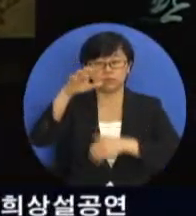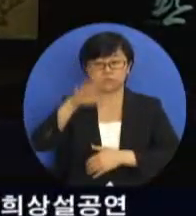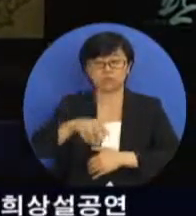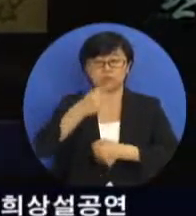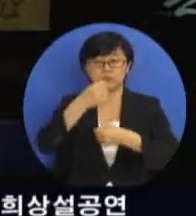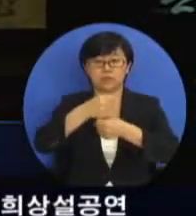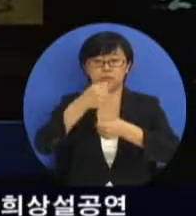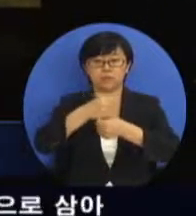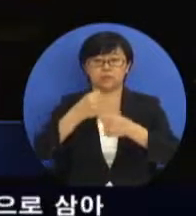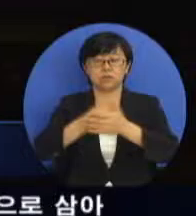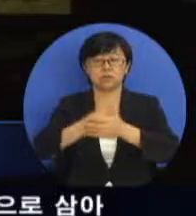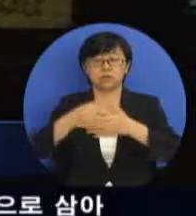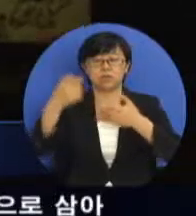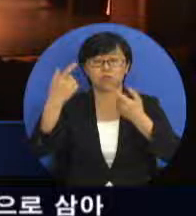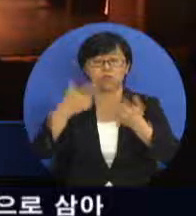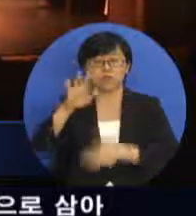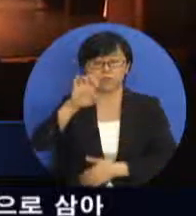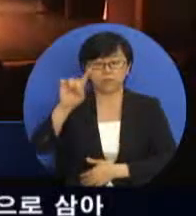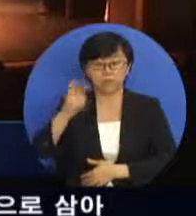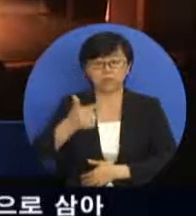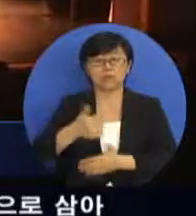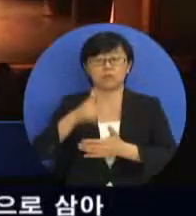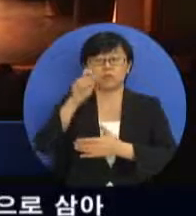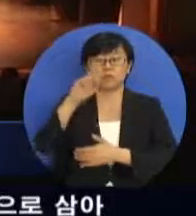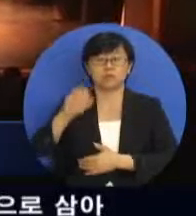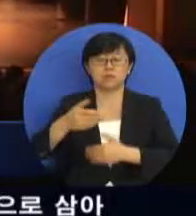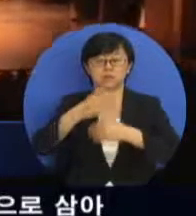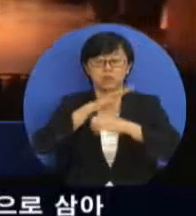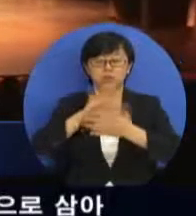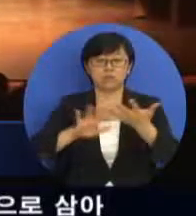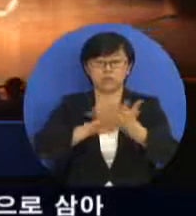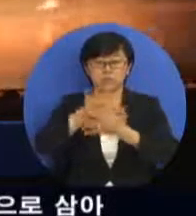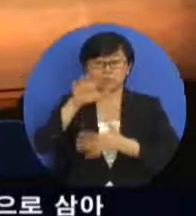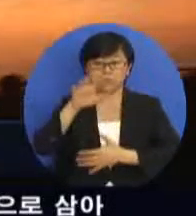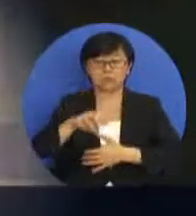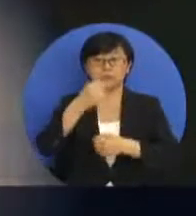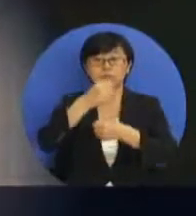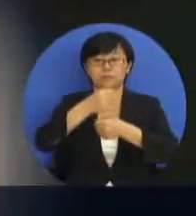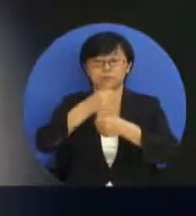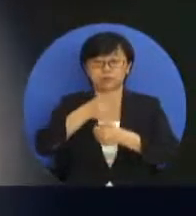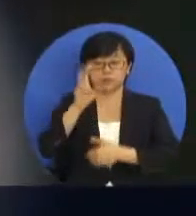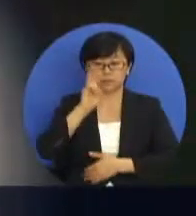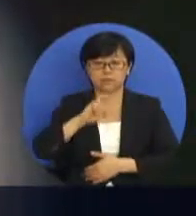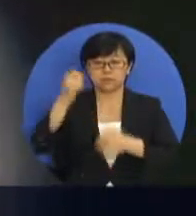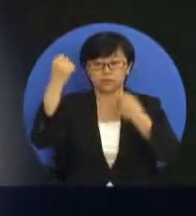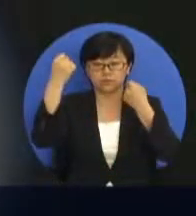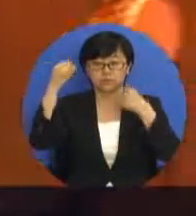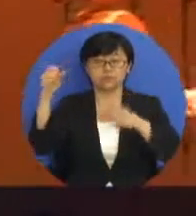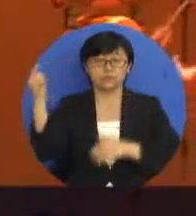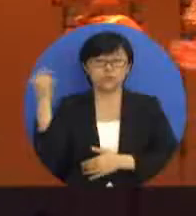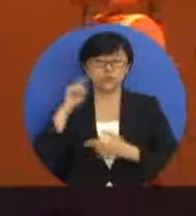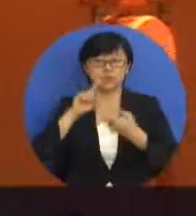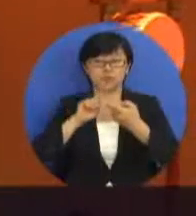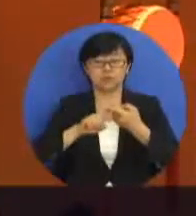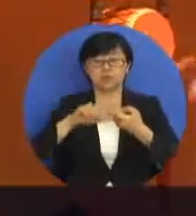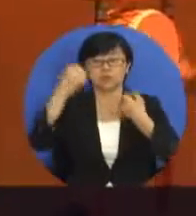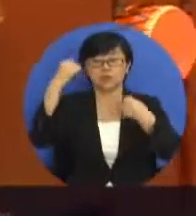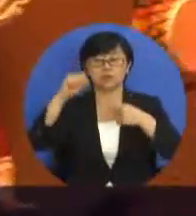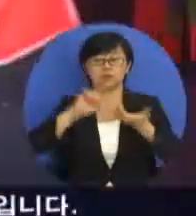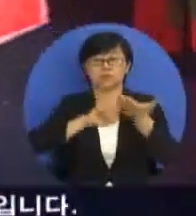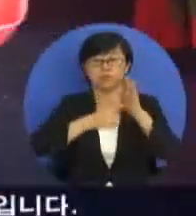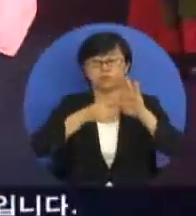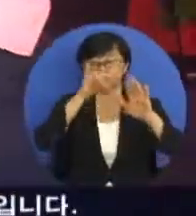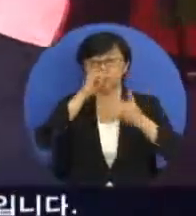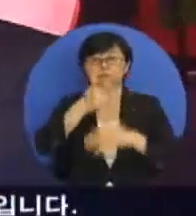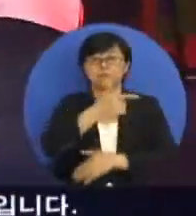전통 연희 상설 공연 판은 광대들이 널찍한 마당을 놀이판으로 삼아 음악, 춤, 소리, 연극, 공예 등을